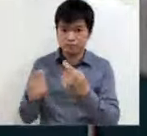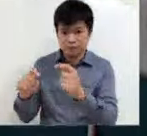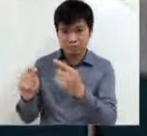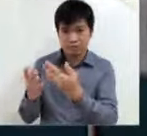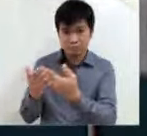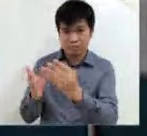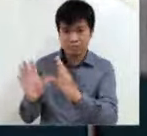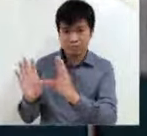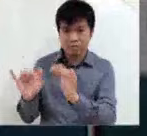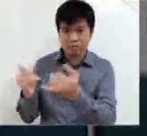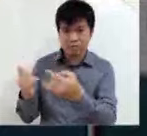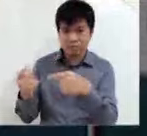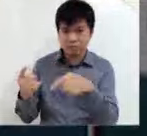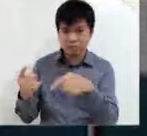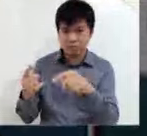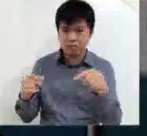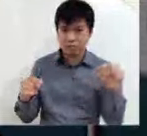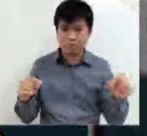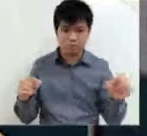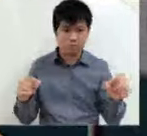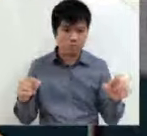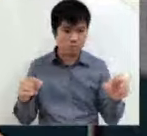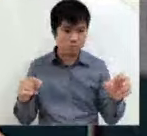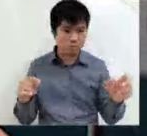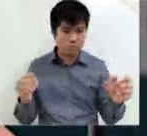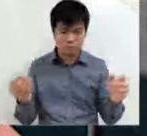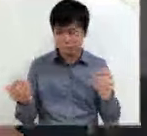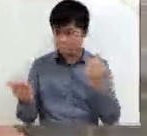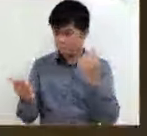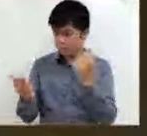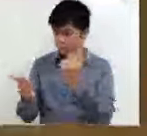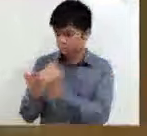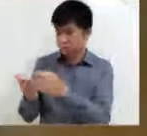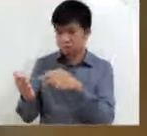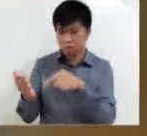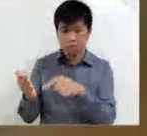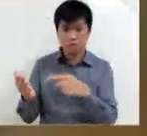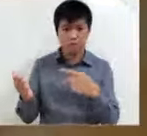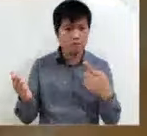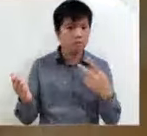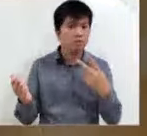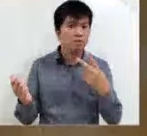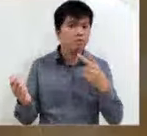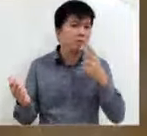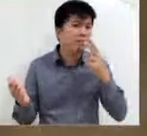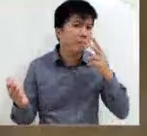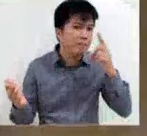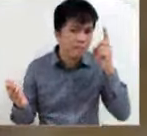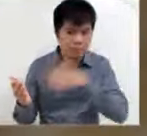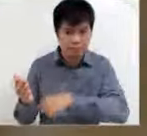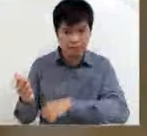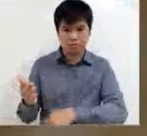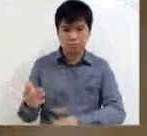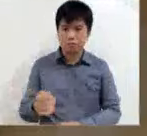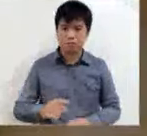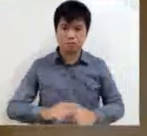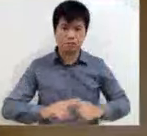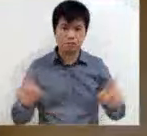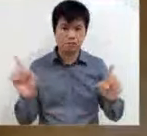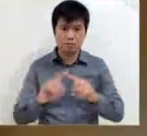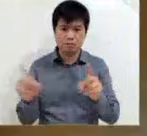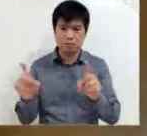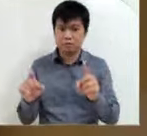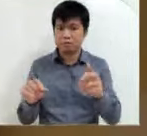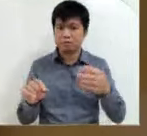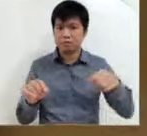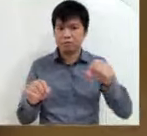kami. Tapos sinertify naman po nila na ito po ay peke. Iba ang packaging ng mga nakumpiskang hand grips sa original